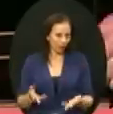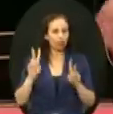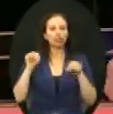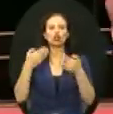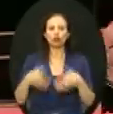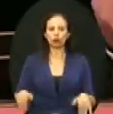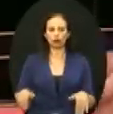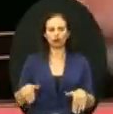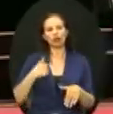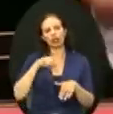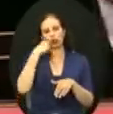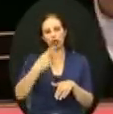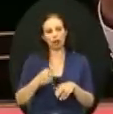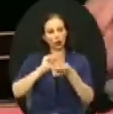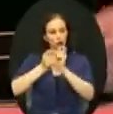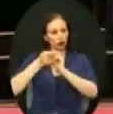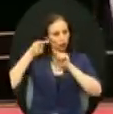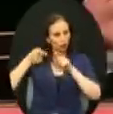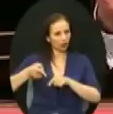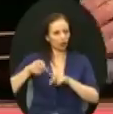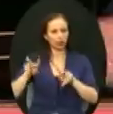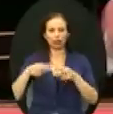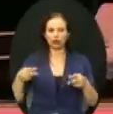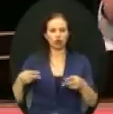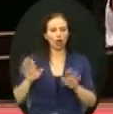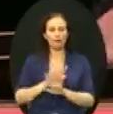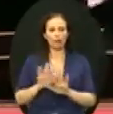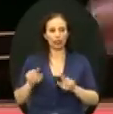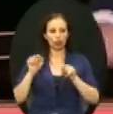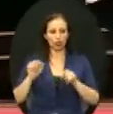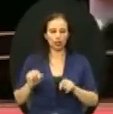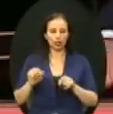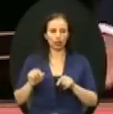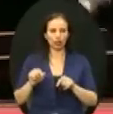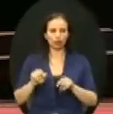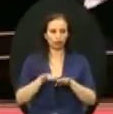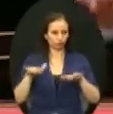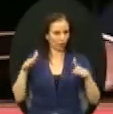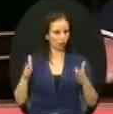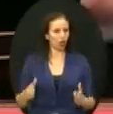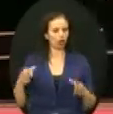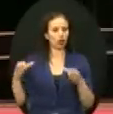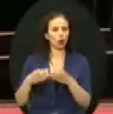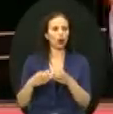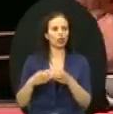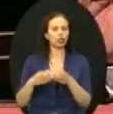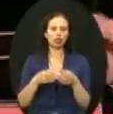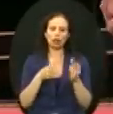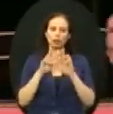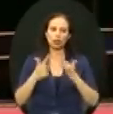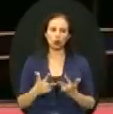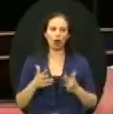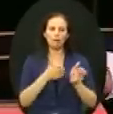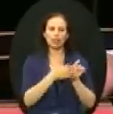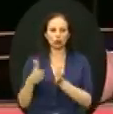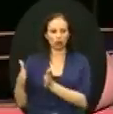גבול. אנחנו באנו ואמרנו, השינויים האלה לא יכולים לבוא מבלי שזה יבוא לשולחנה של הקואליציה בצורה מסודרת. אז